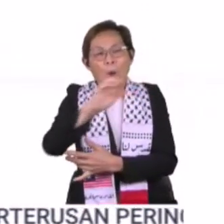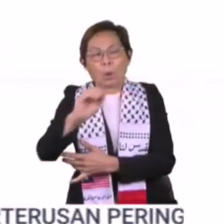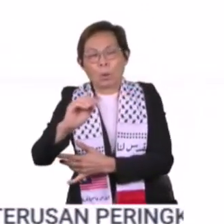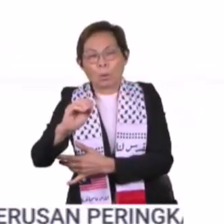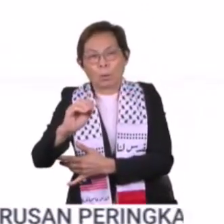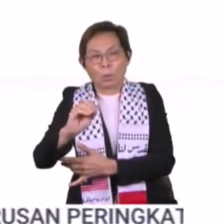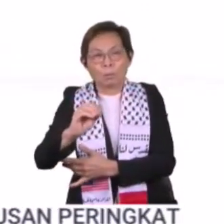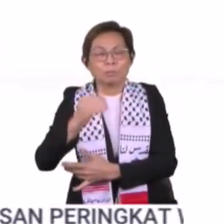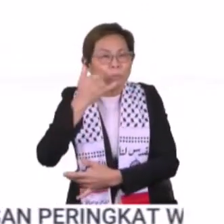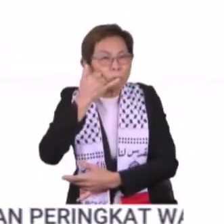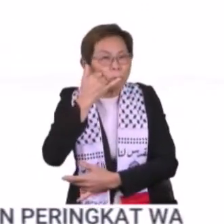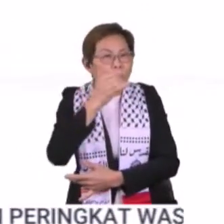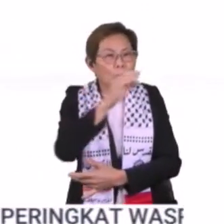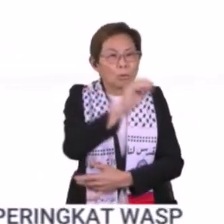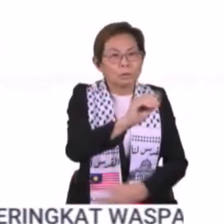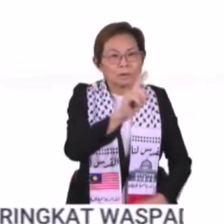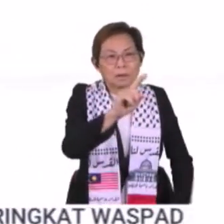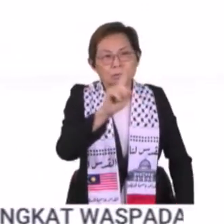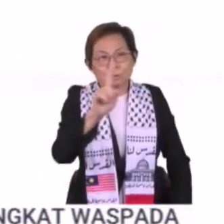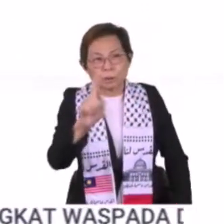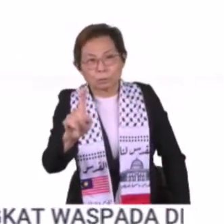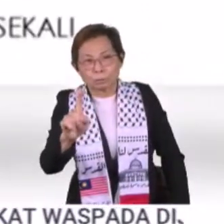Ahmad di talian